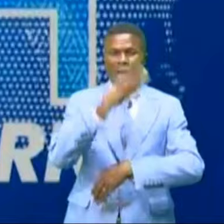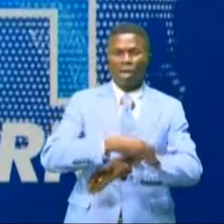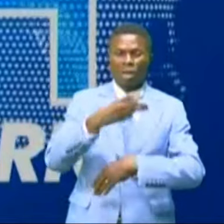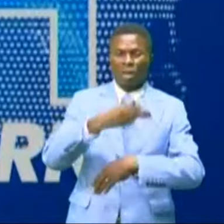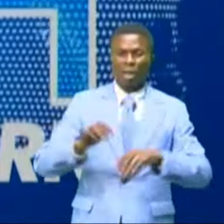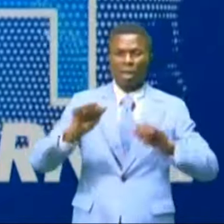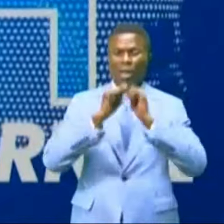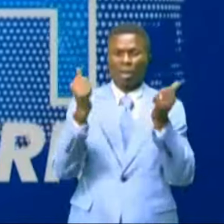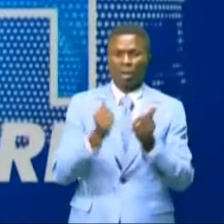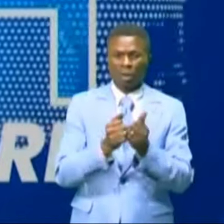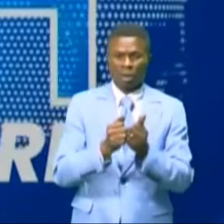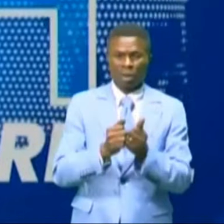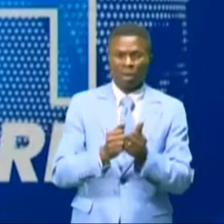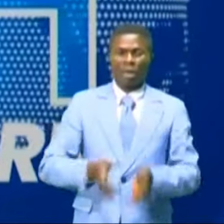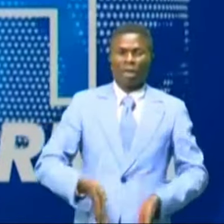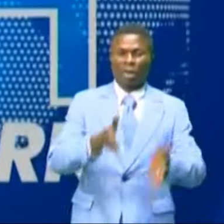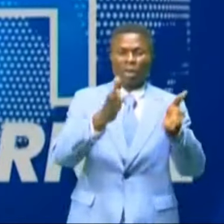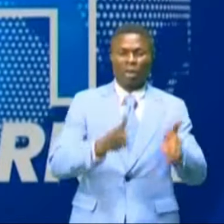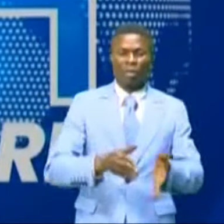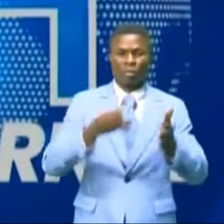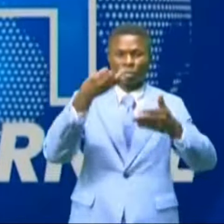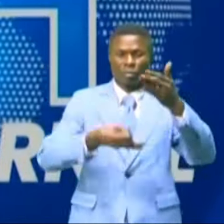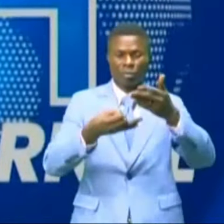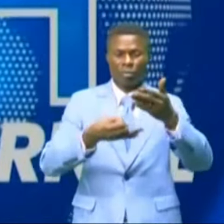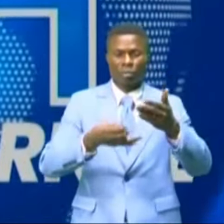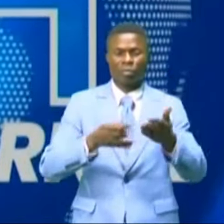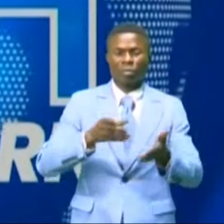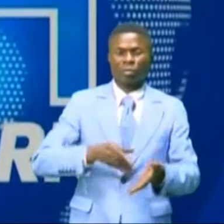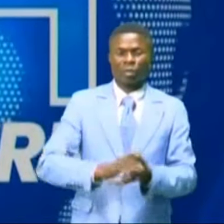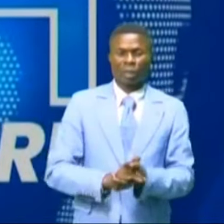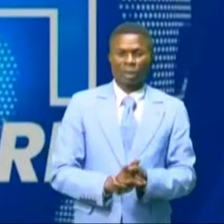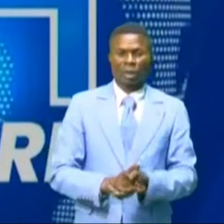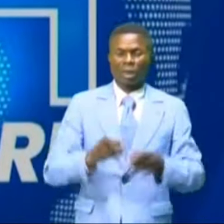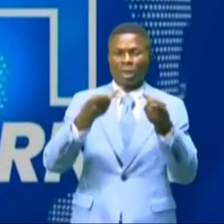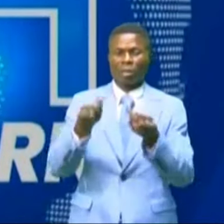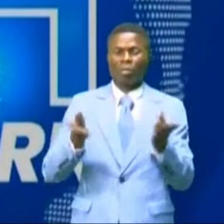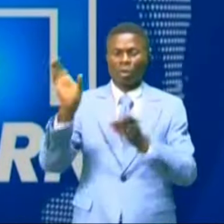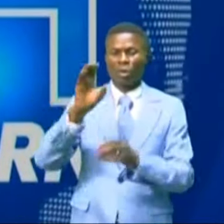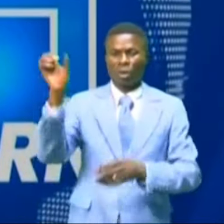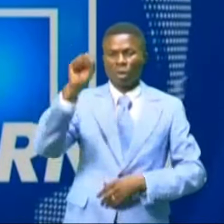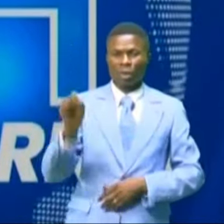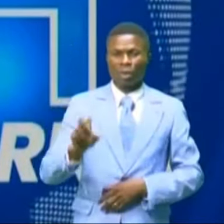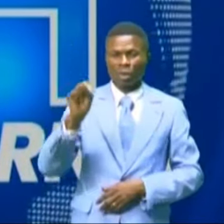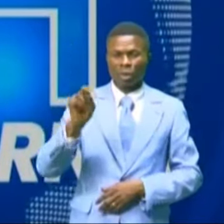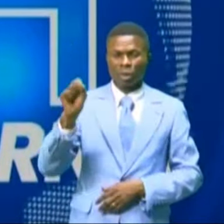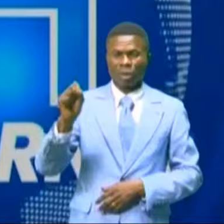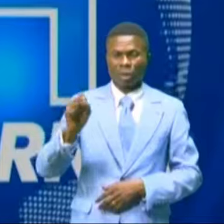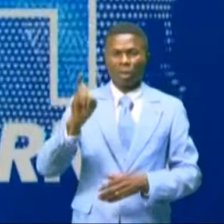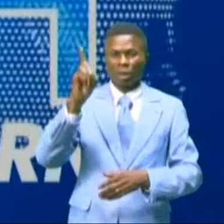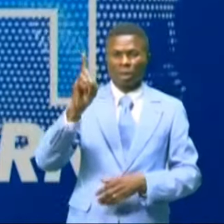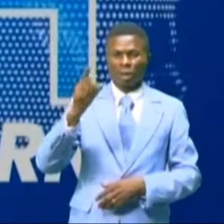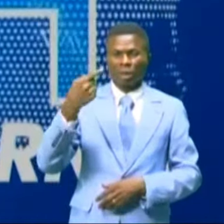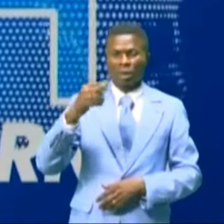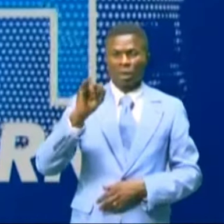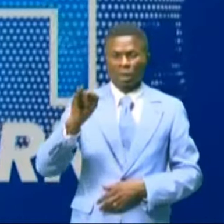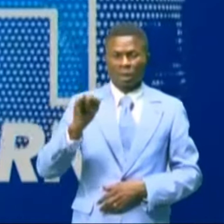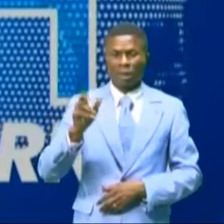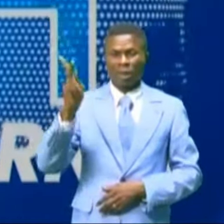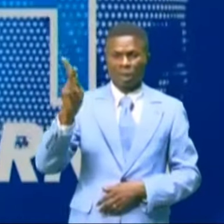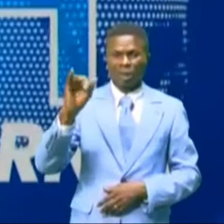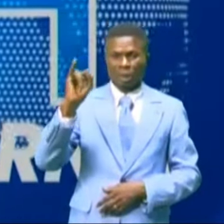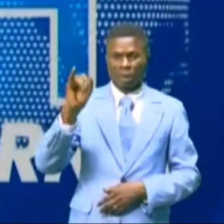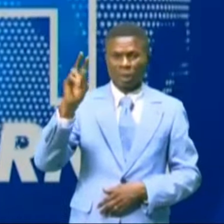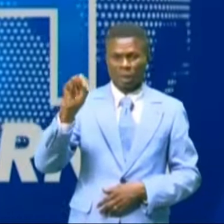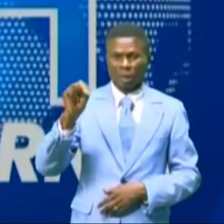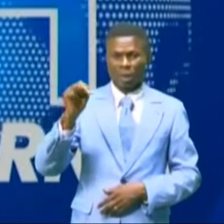de Limité 7e rue, place commerciale, SONAS DGI et de Kingabwa, district